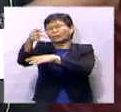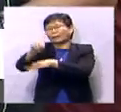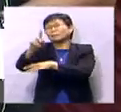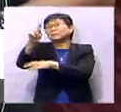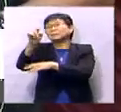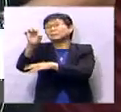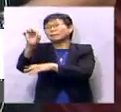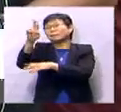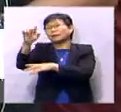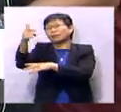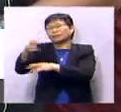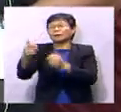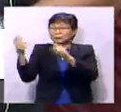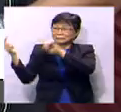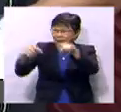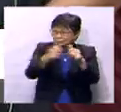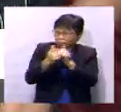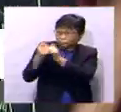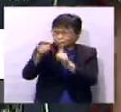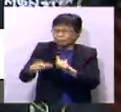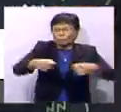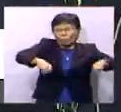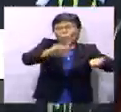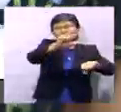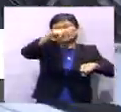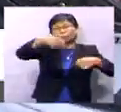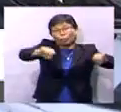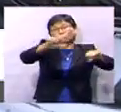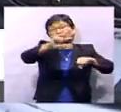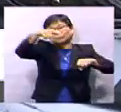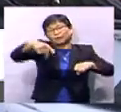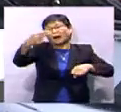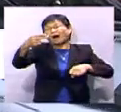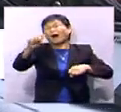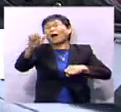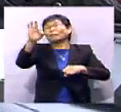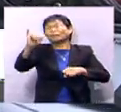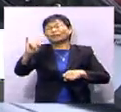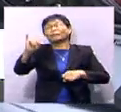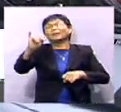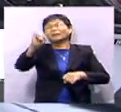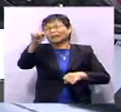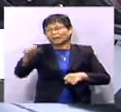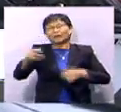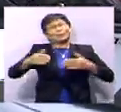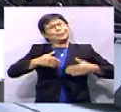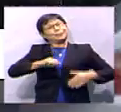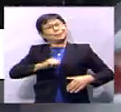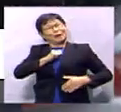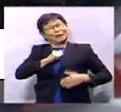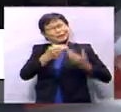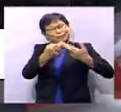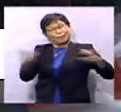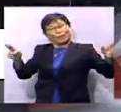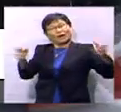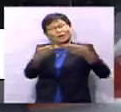sama memeriahkan majlis perasmian tersebut, pelumba MotoGP Malaysia Hafiz Syahrin yang turut berbangga dengan pembukaan The Garage untuk